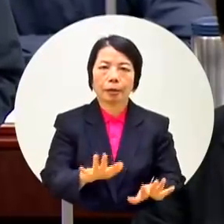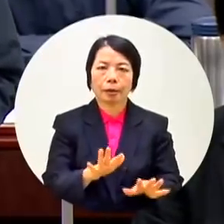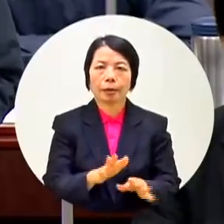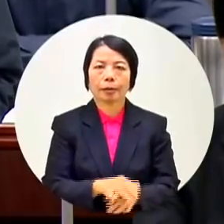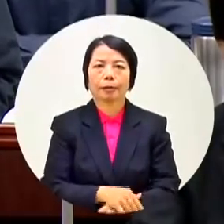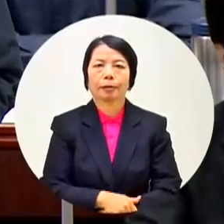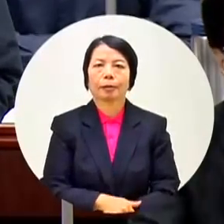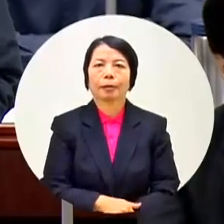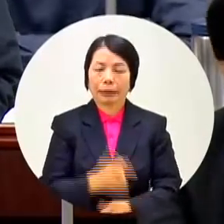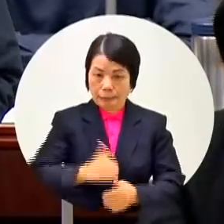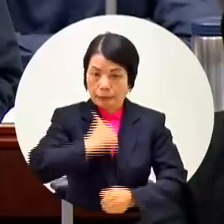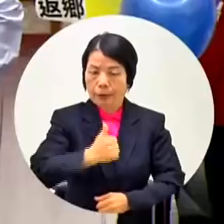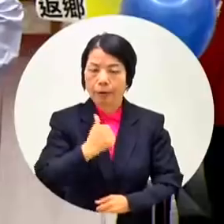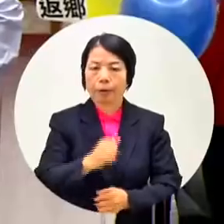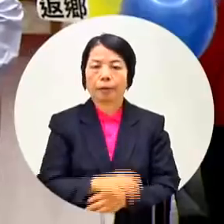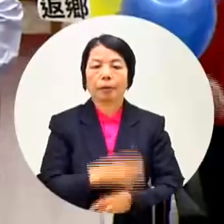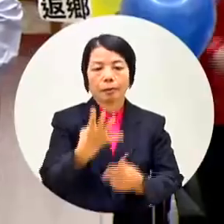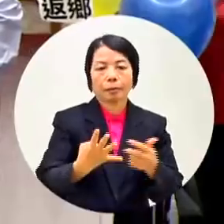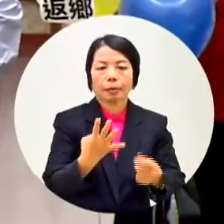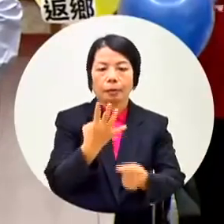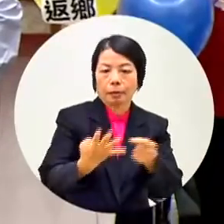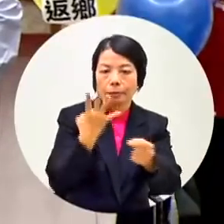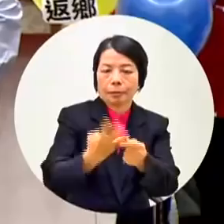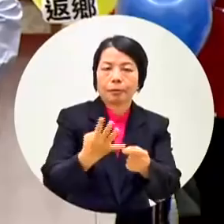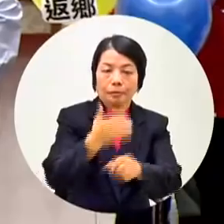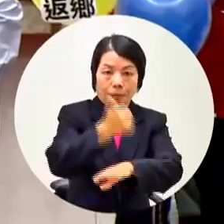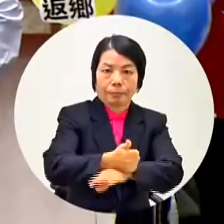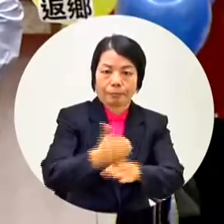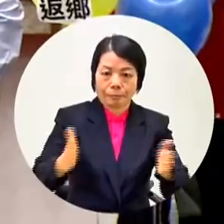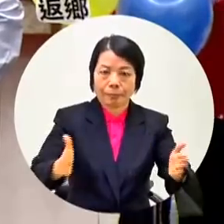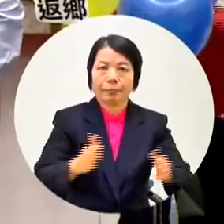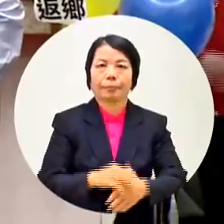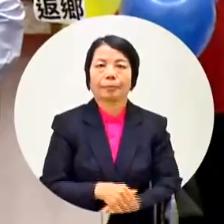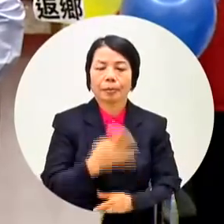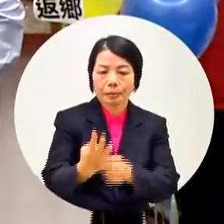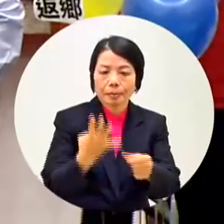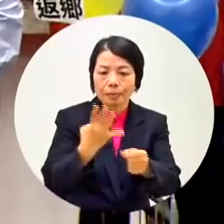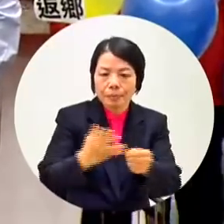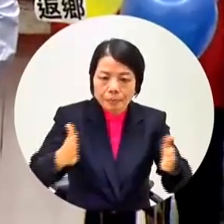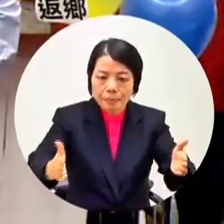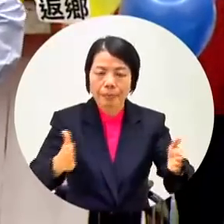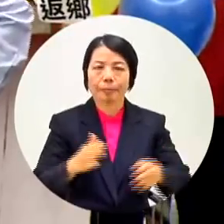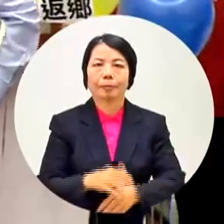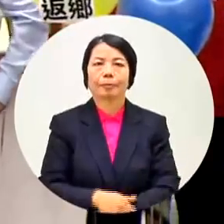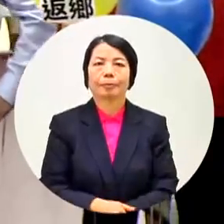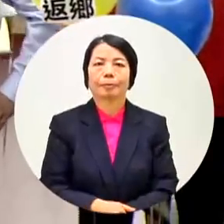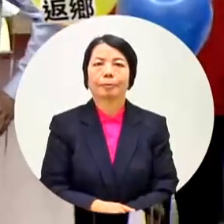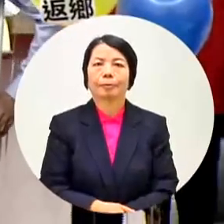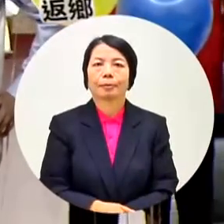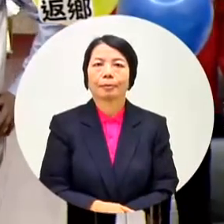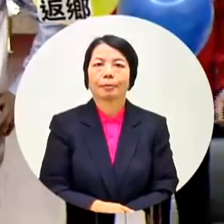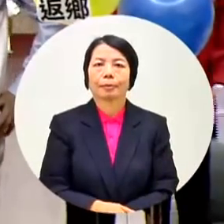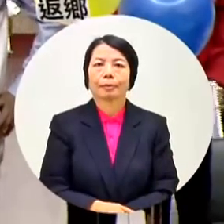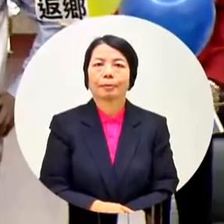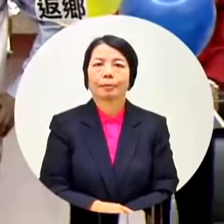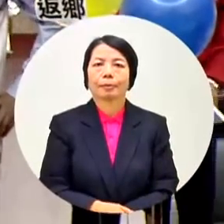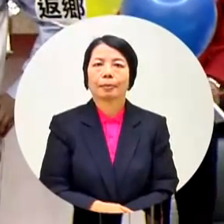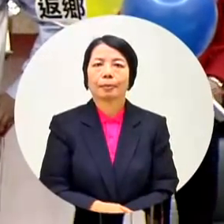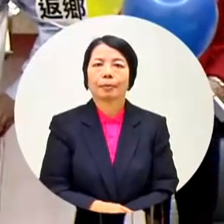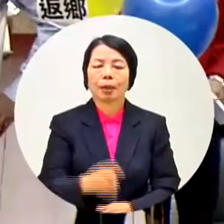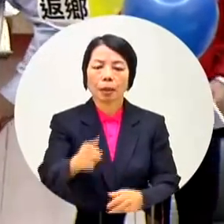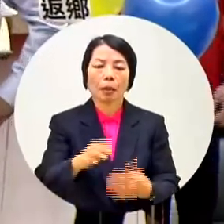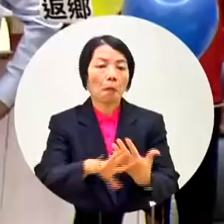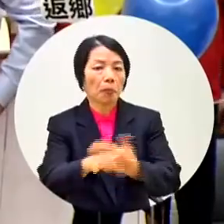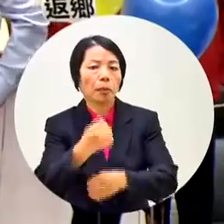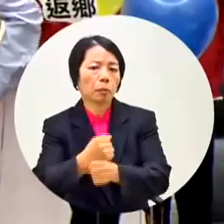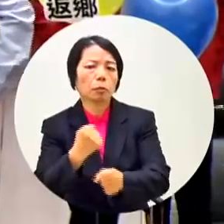吼，安尼啦，我讲市长。你适当啦，吼、哦！你袂使甲后壁有可能别人会做，当然你也有可能连任，你也做了好连任。